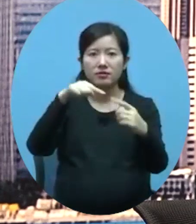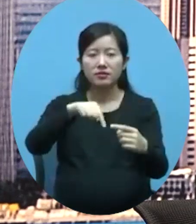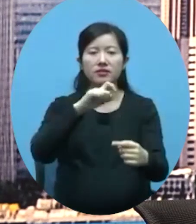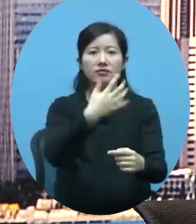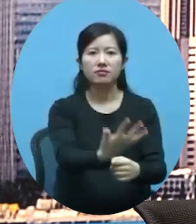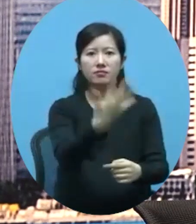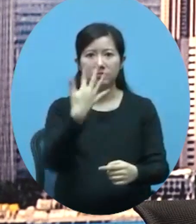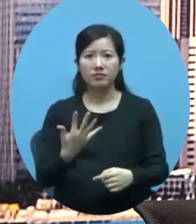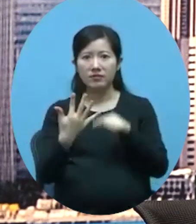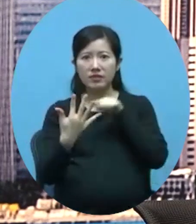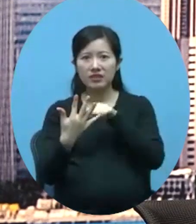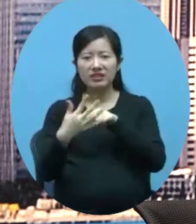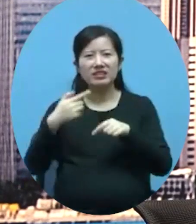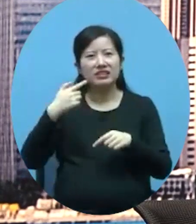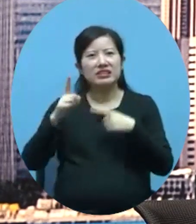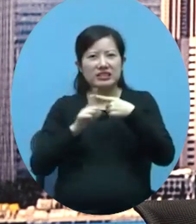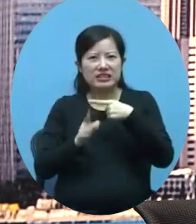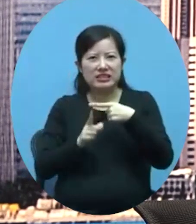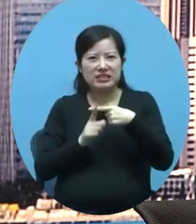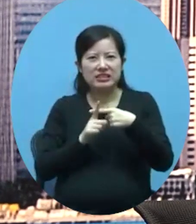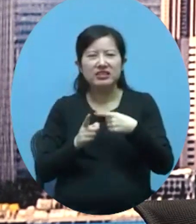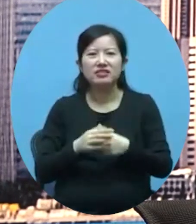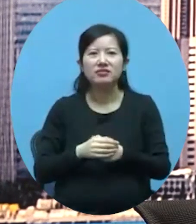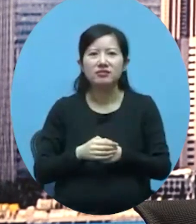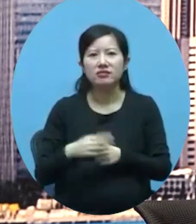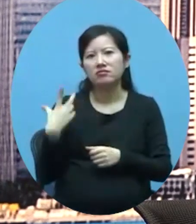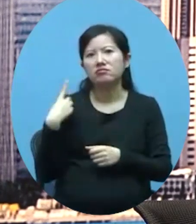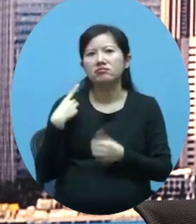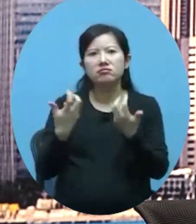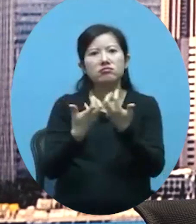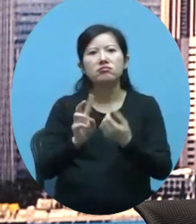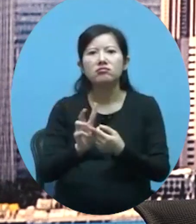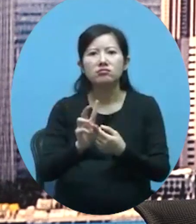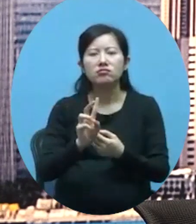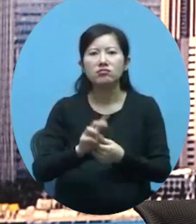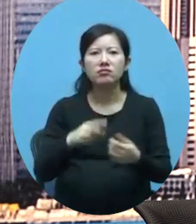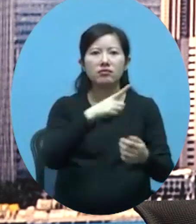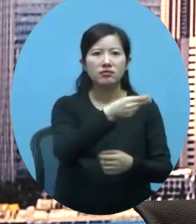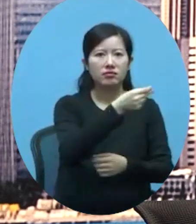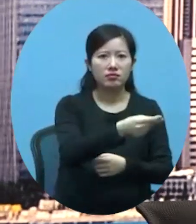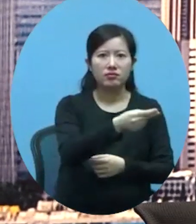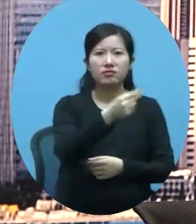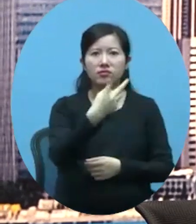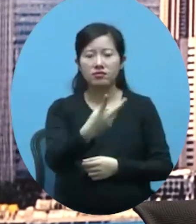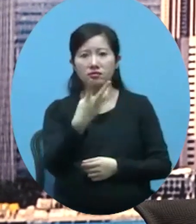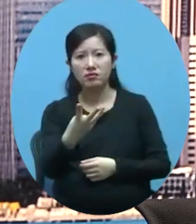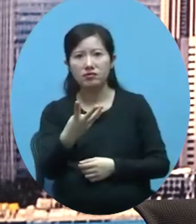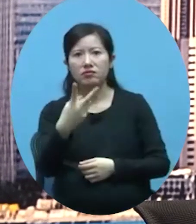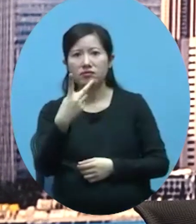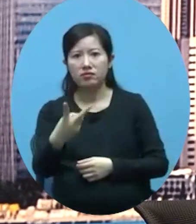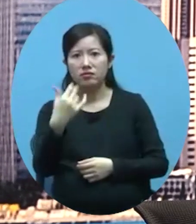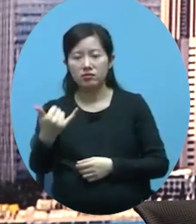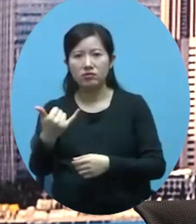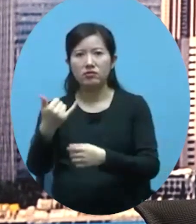呢情况仍然是危残的跟昨天一样包括第7位24位26位